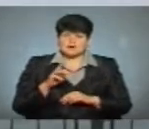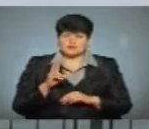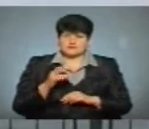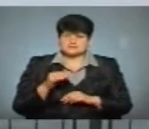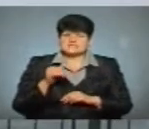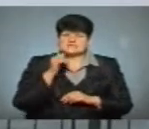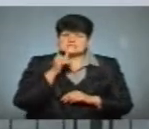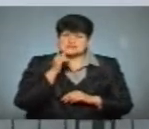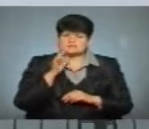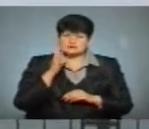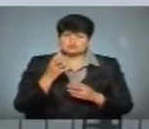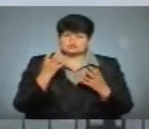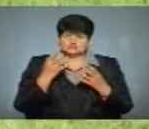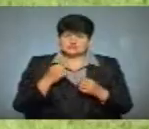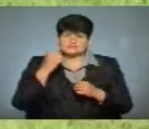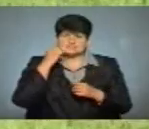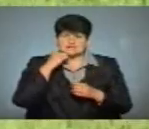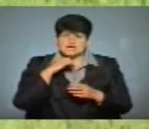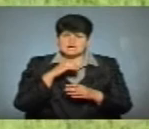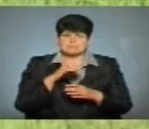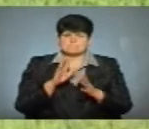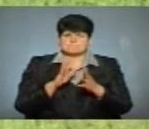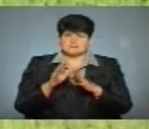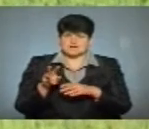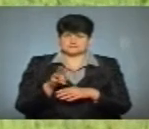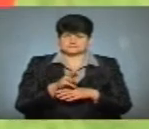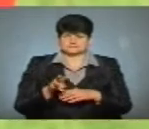від кліщів оброблятимуть старий парк. Анжела